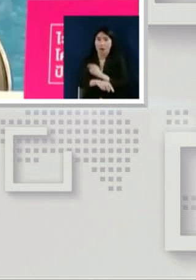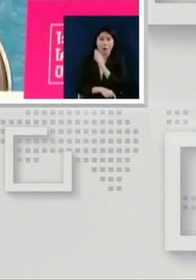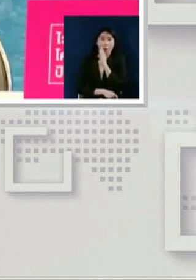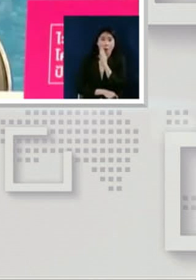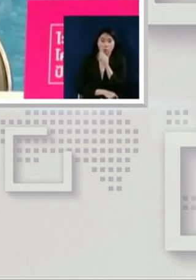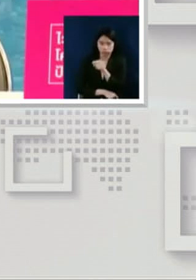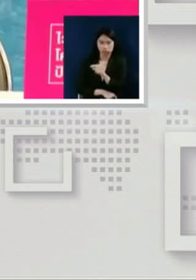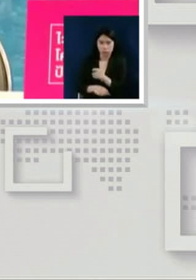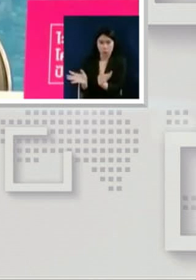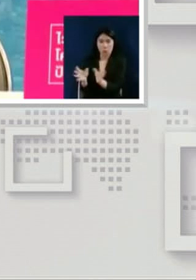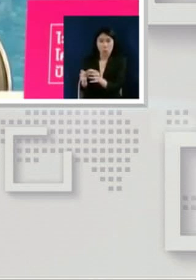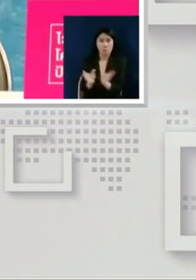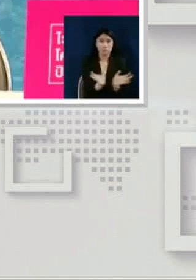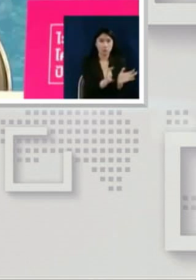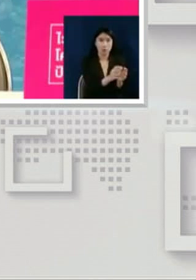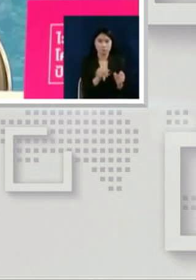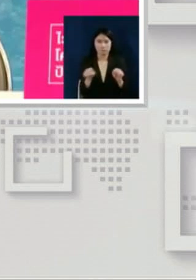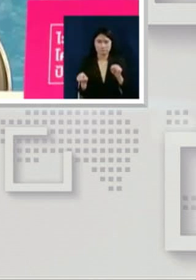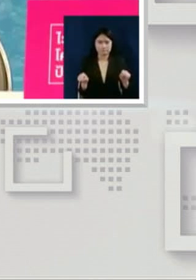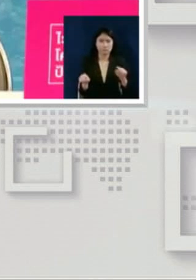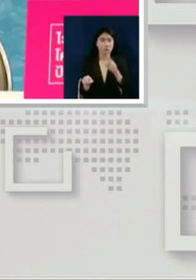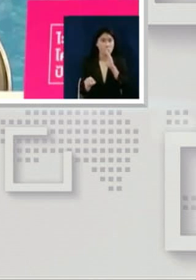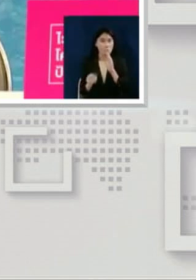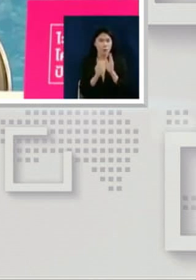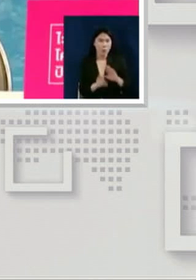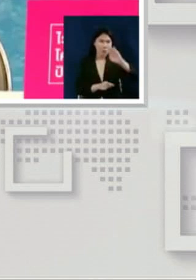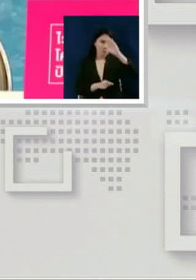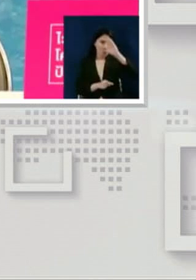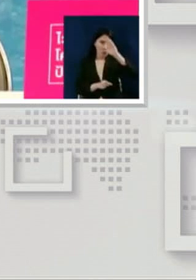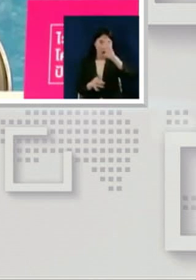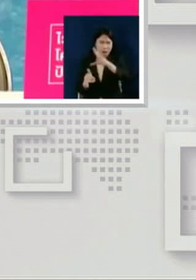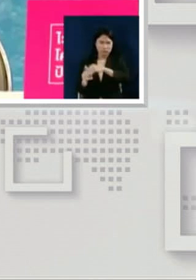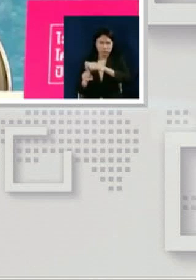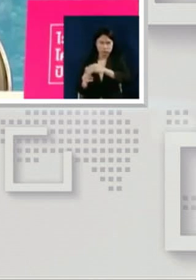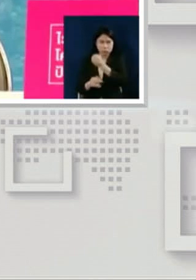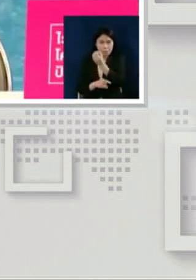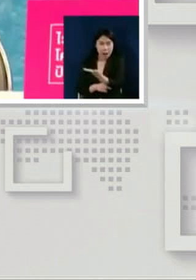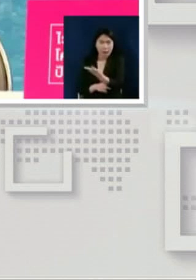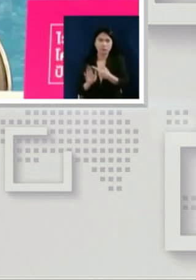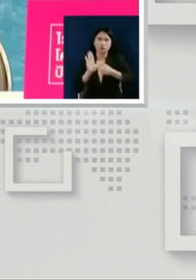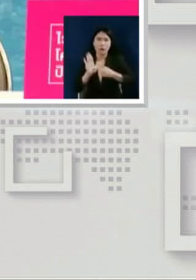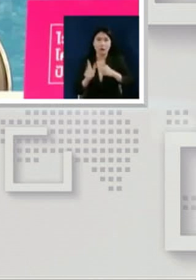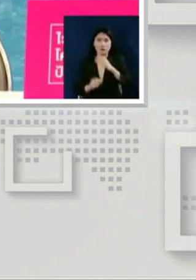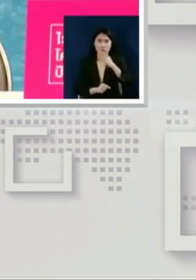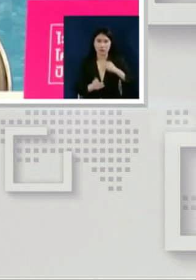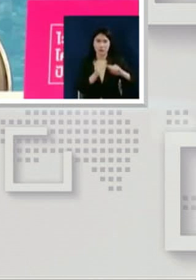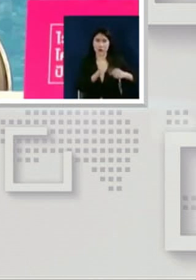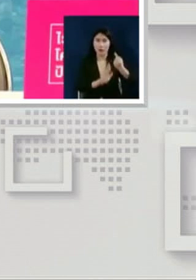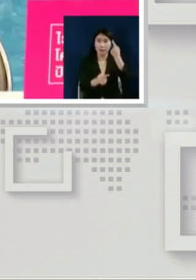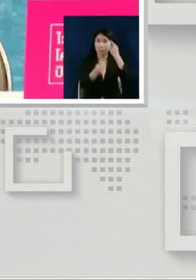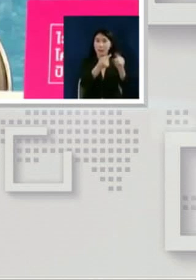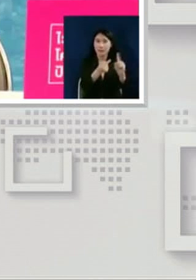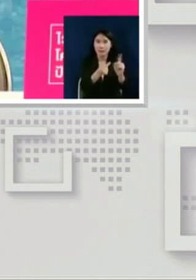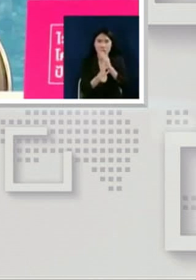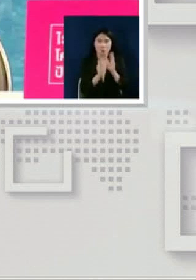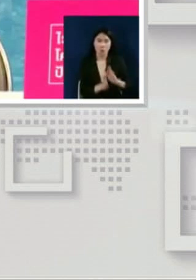รับวัคซีนเนี่ยก็อรรถาธิบายเช่นเดียวกันก็คือว่าในอายุบัตรแสดแล้วก็ยังมีคันที่ไม่ก็อาจารย์หมอยงอธิบายให้ฟังว่า